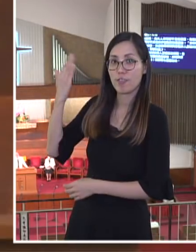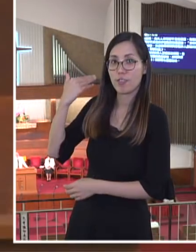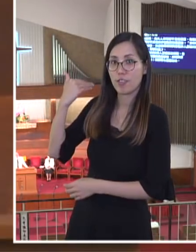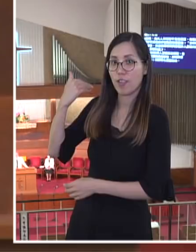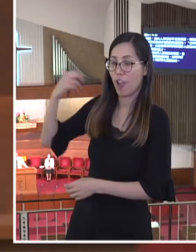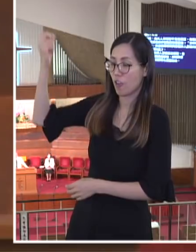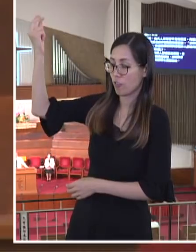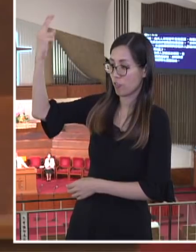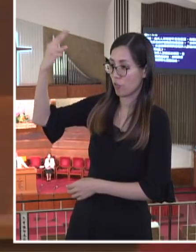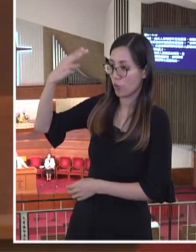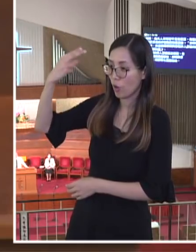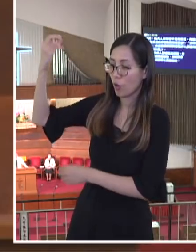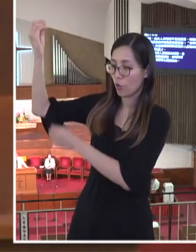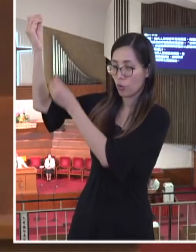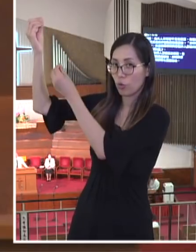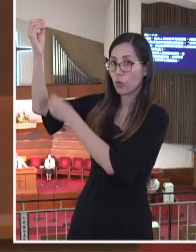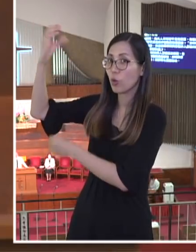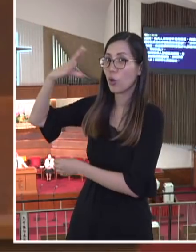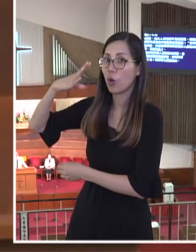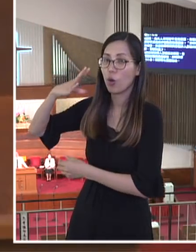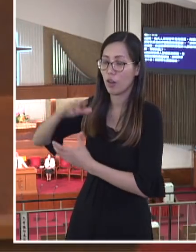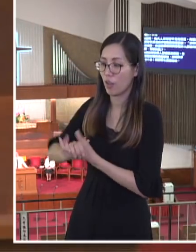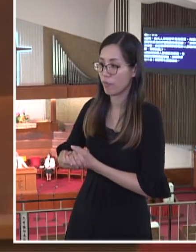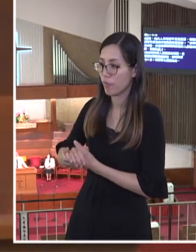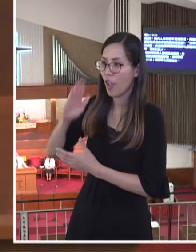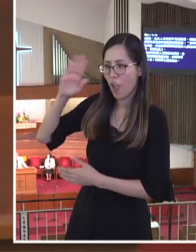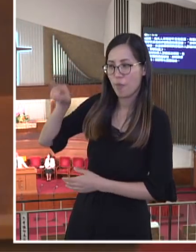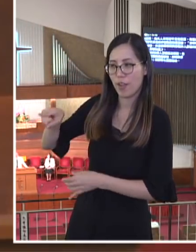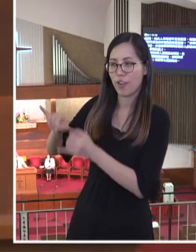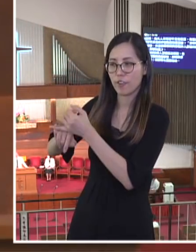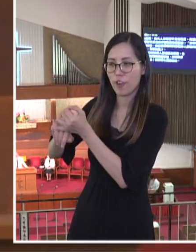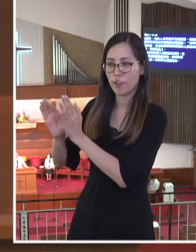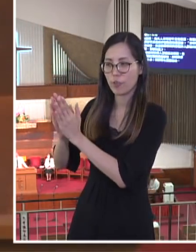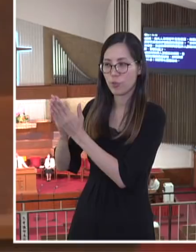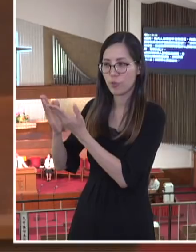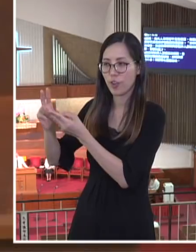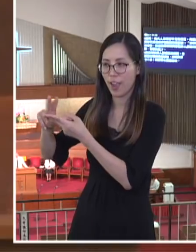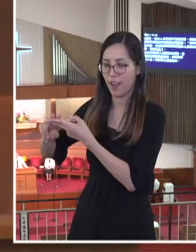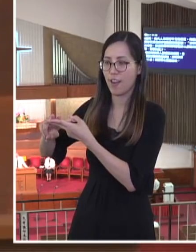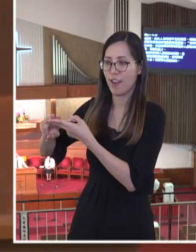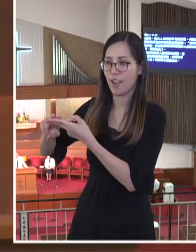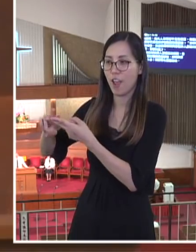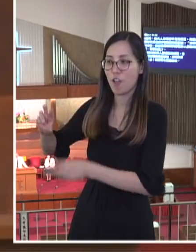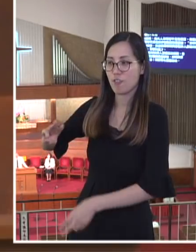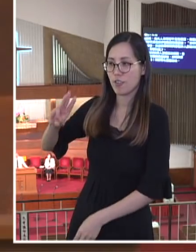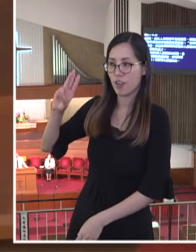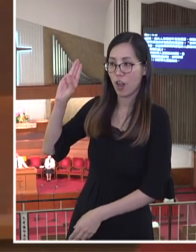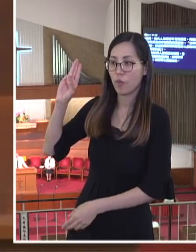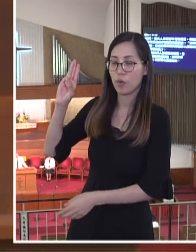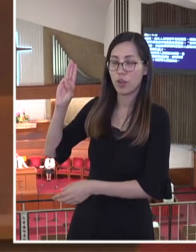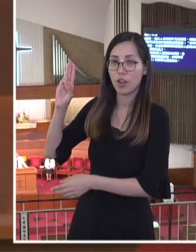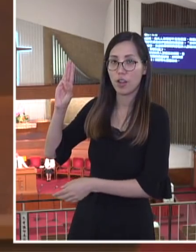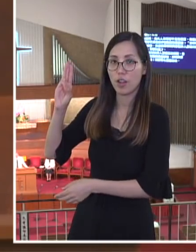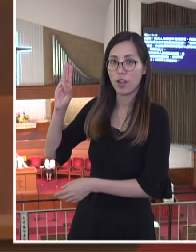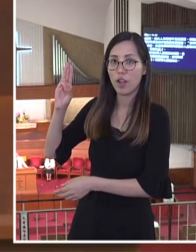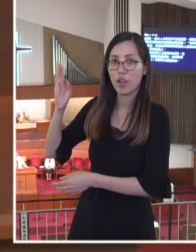即係約書亞嚟到去完成呢一個嘅，或者兑現返呢一個嘅說話。所以呢個時候呢，就是迦